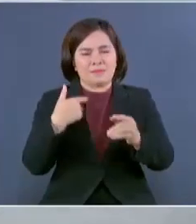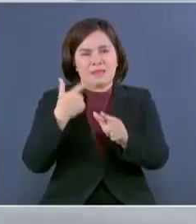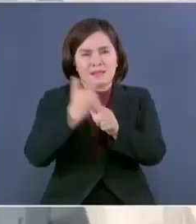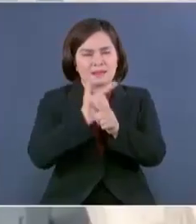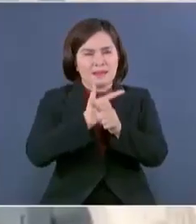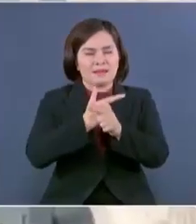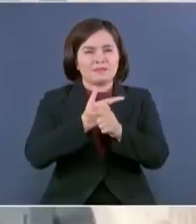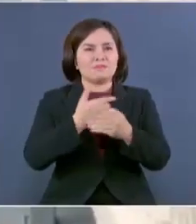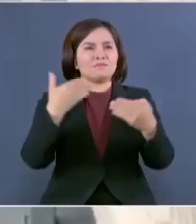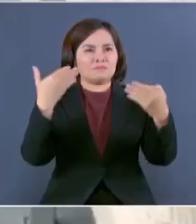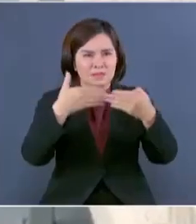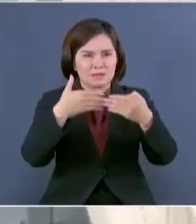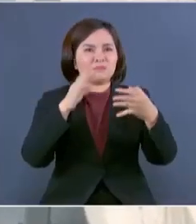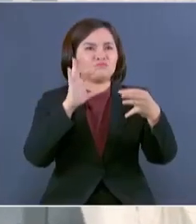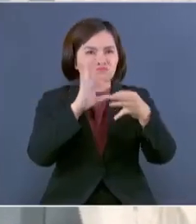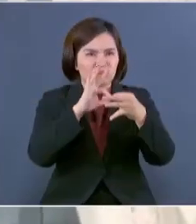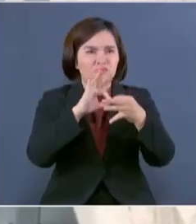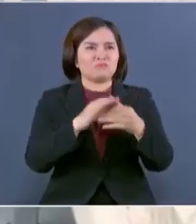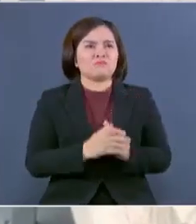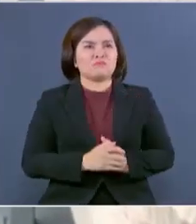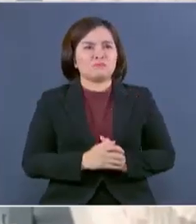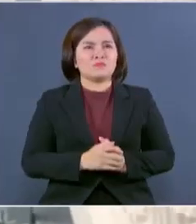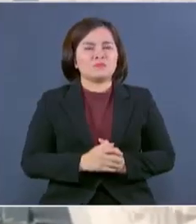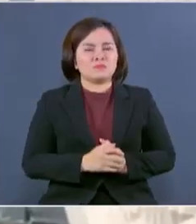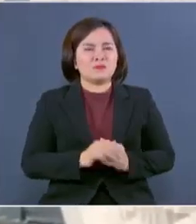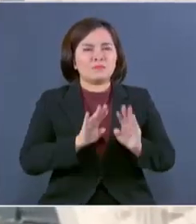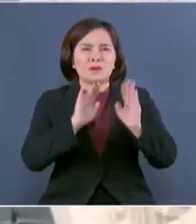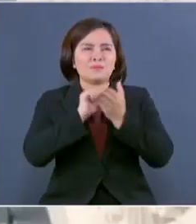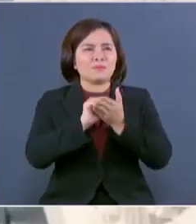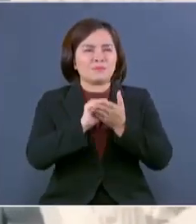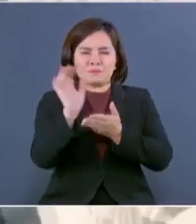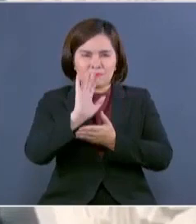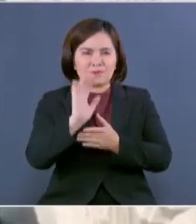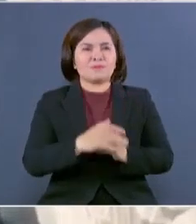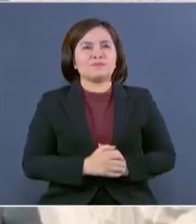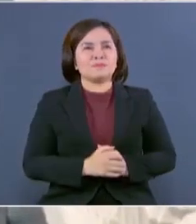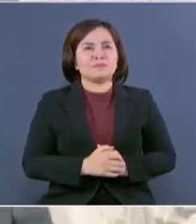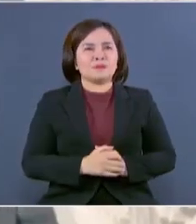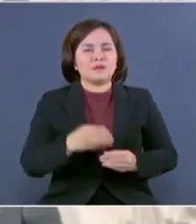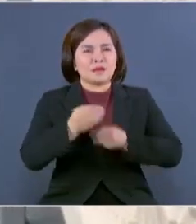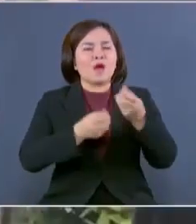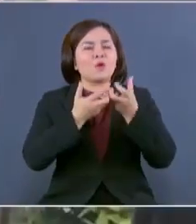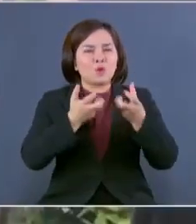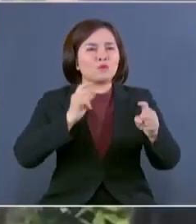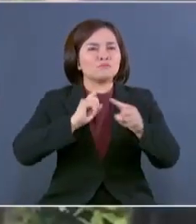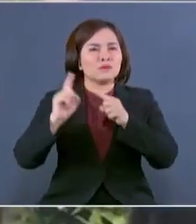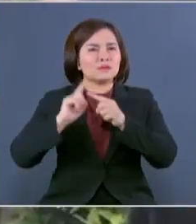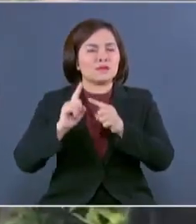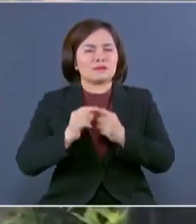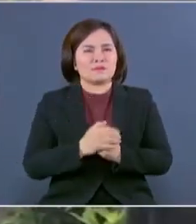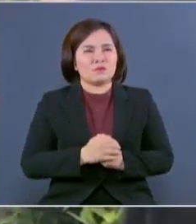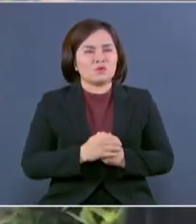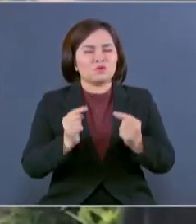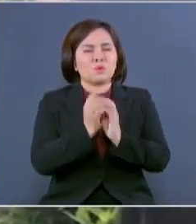มาปิดกั้นทางขึ้นแล้วตรงนี้นะครับไม่สามารถใช้งานได้แล้วนะครับแล้วก็ซุ้มขายวัตถุมงคลที่เกิดเหตุทางวัด